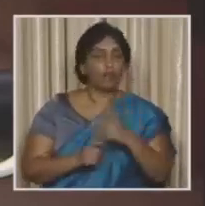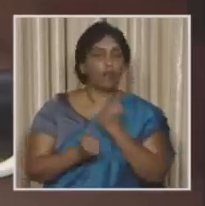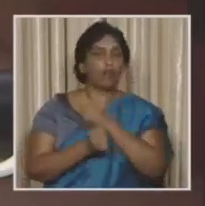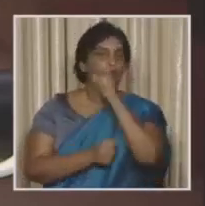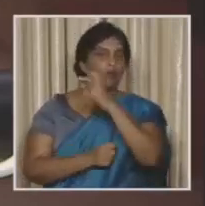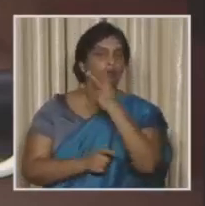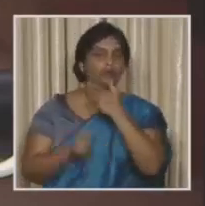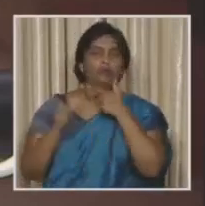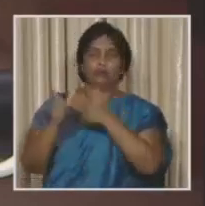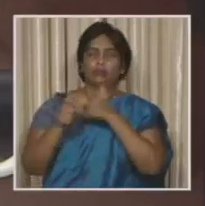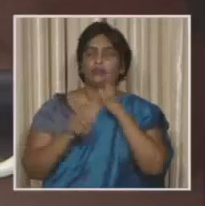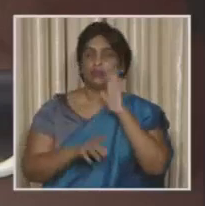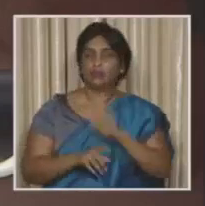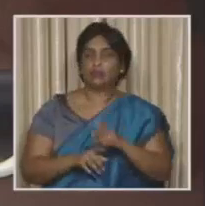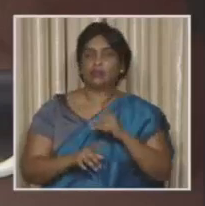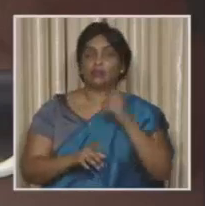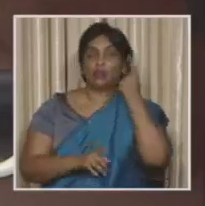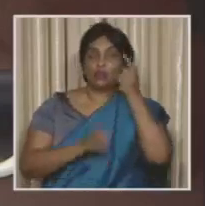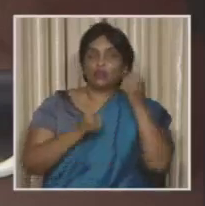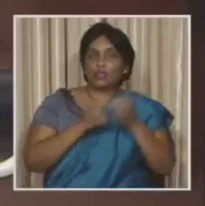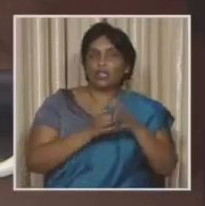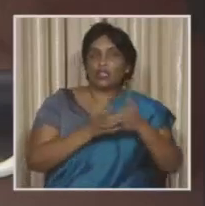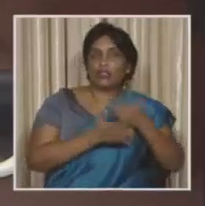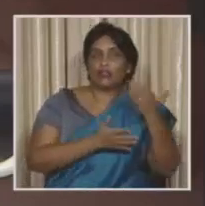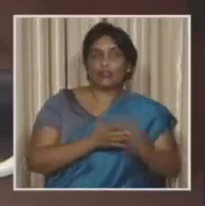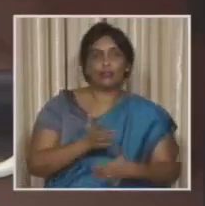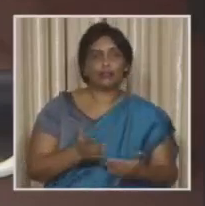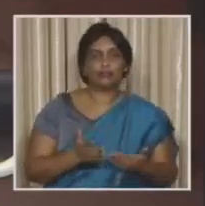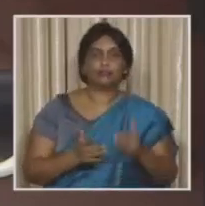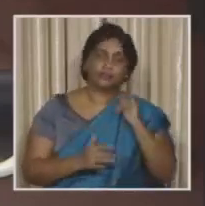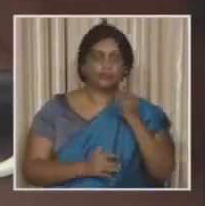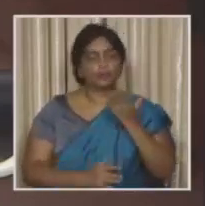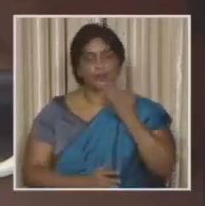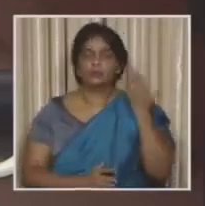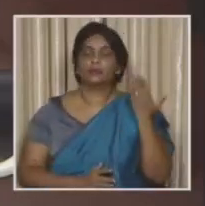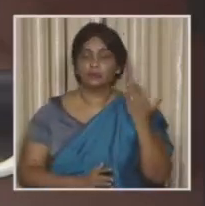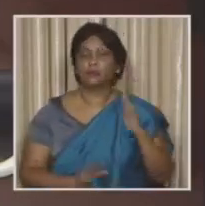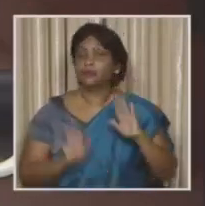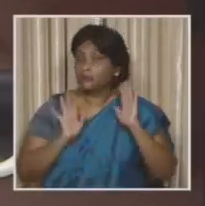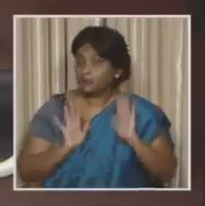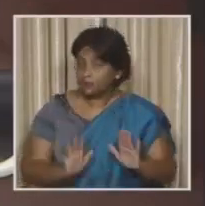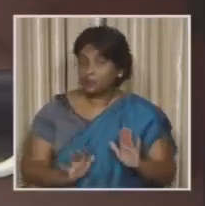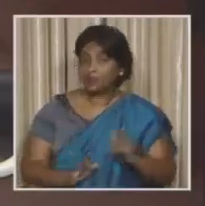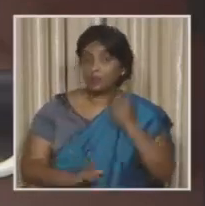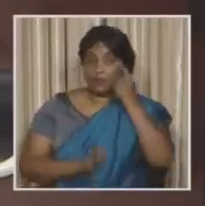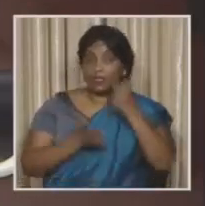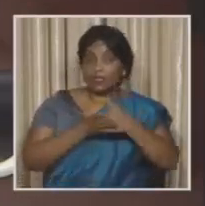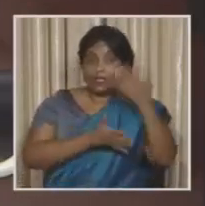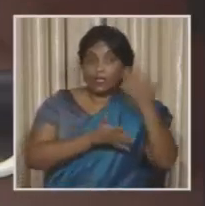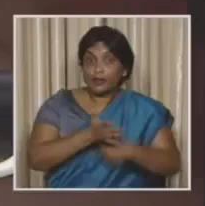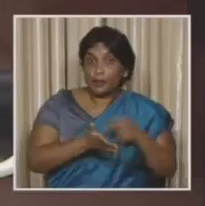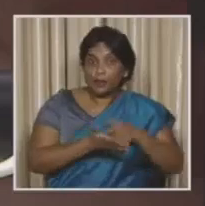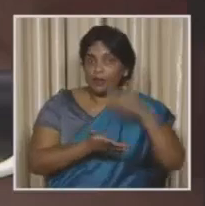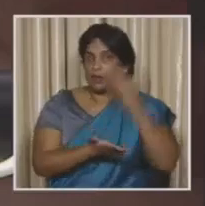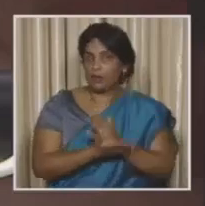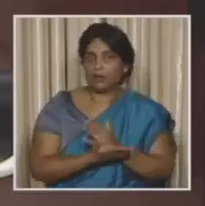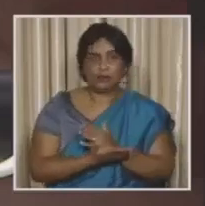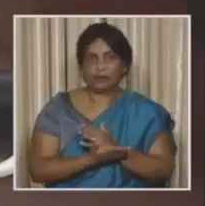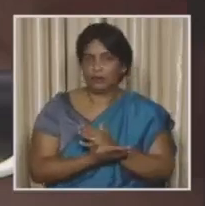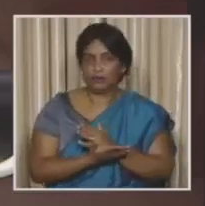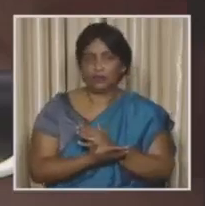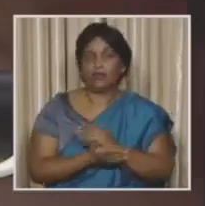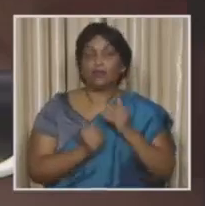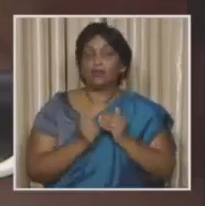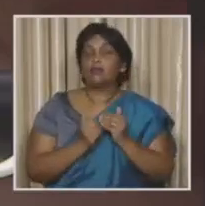නිලධාරීන් දෙදෙනා ඝාතනය කරන්න නැති කියලා බුද්ධි වාර්තා එනවා. විය හැකි. හැබැයි ඒක බුද්ධි වාර්තාවෙන් නතර වෙන්නේ නෙයි.